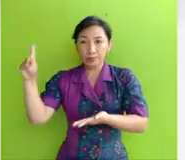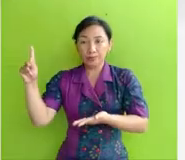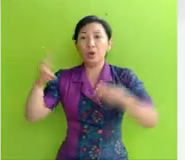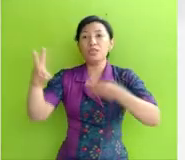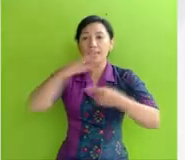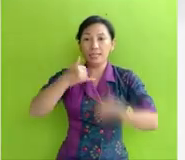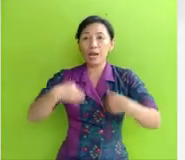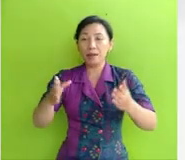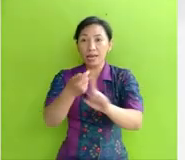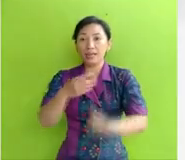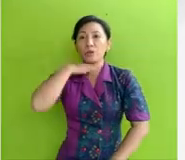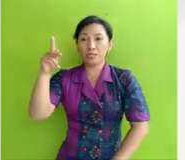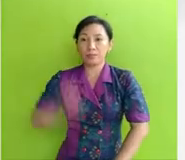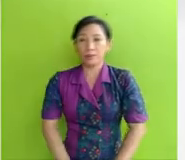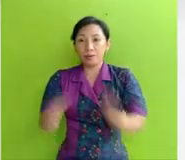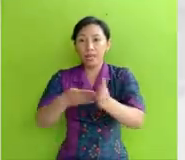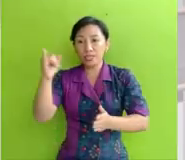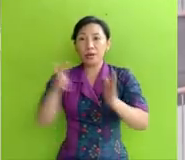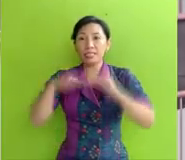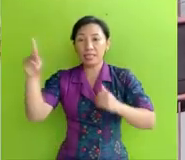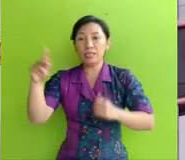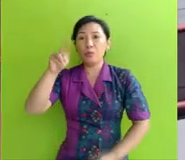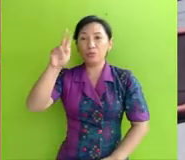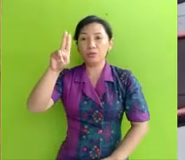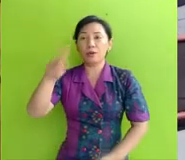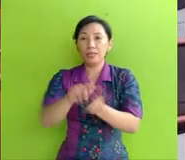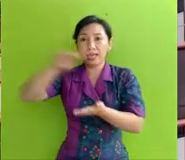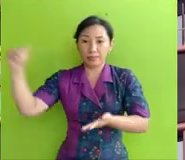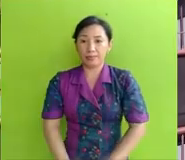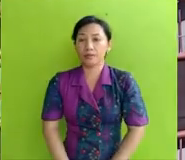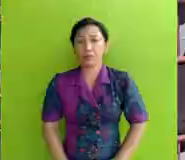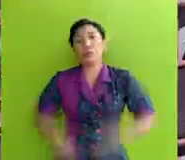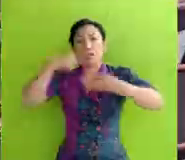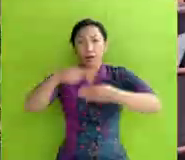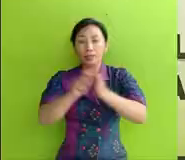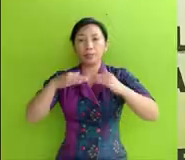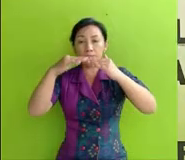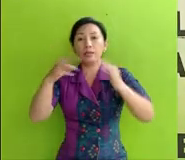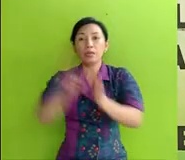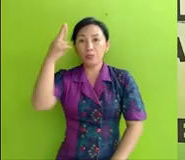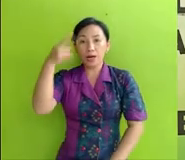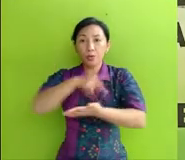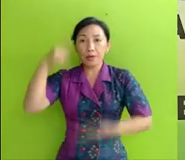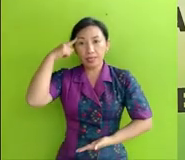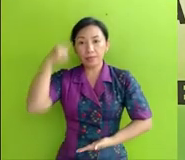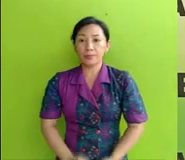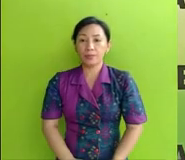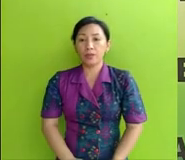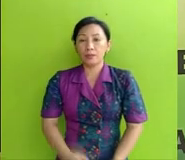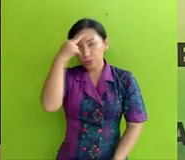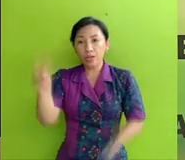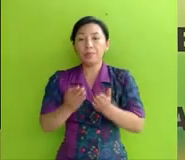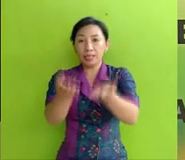mewujudkan wilayah bebas dari korupsi melalui peningkatan mutu pelayanan. Hal terpenting merubah pola